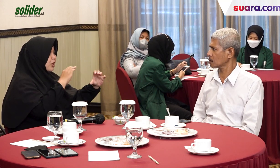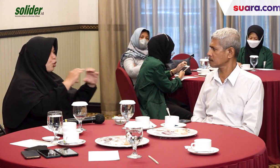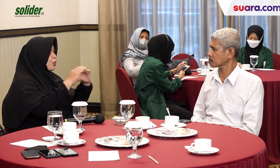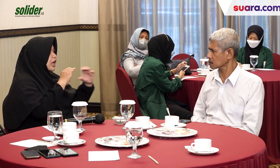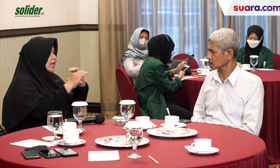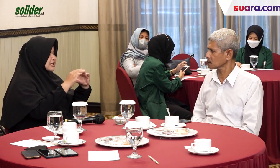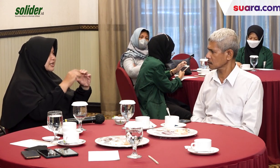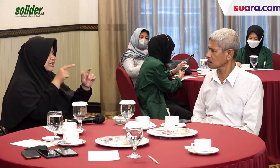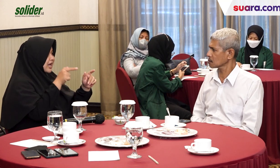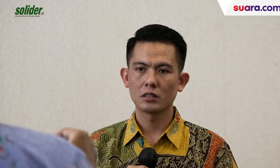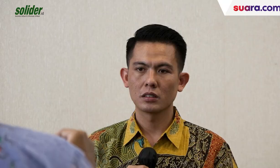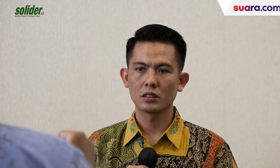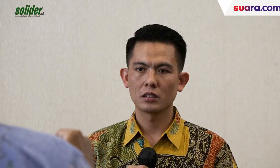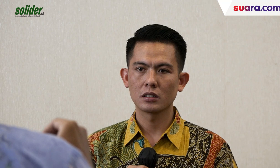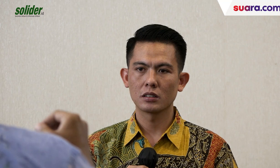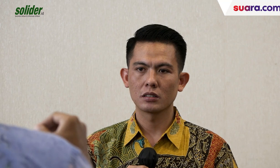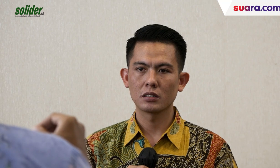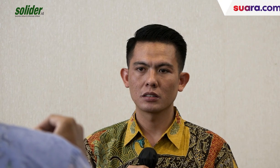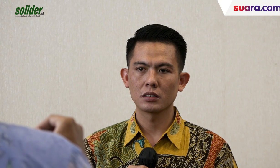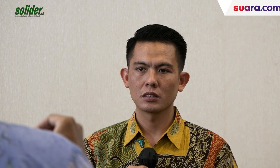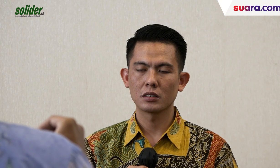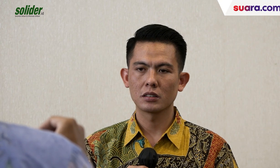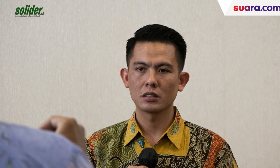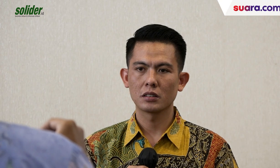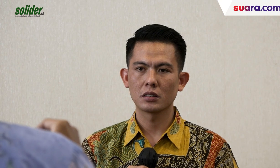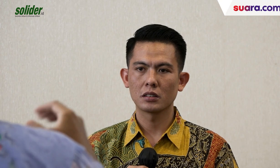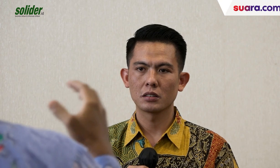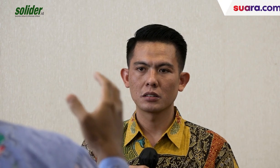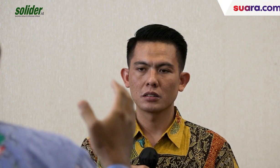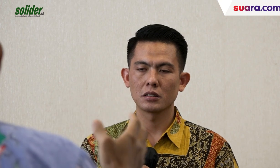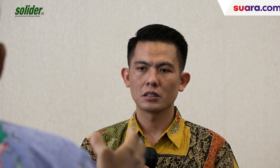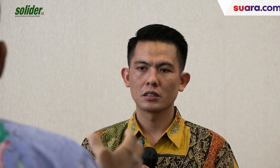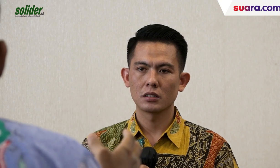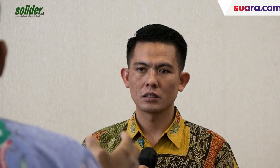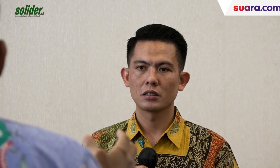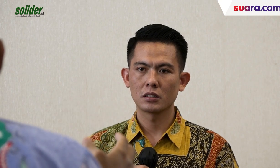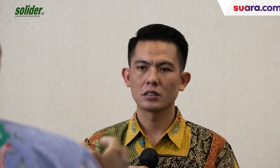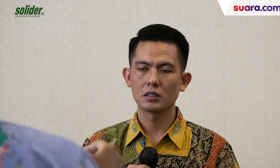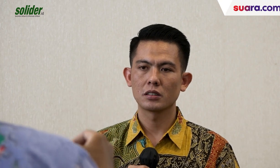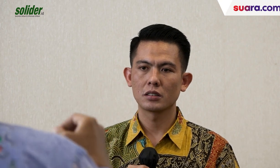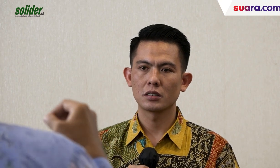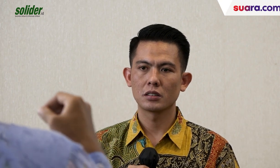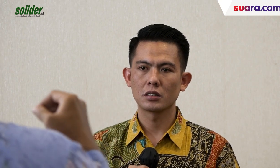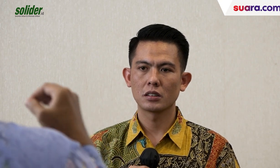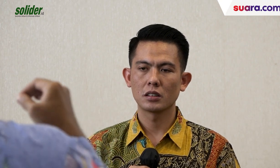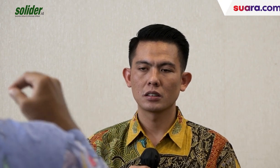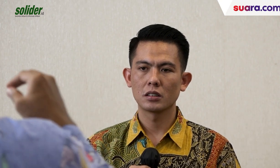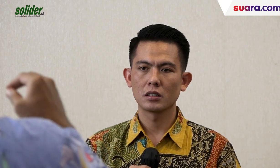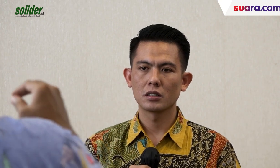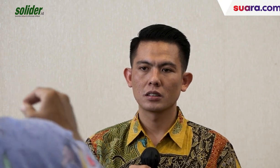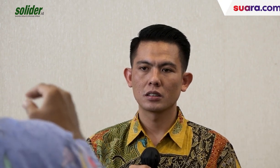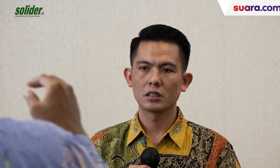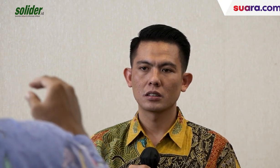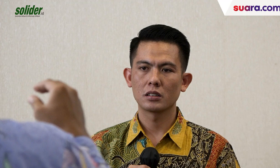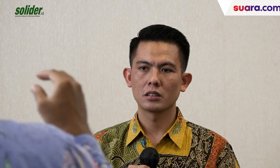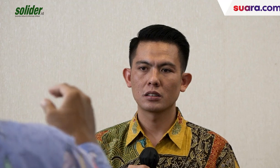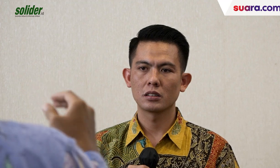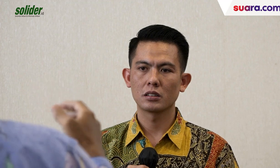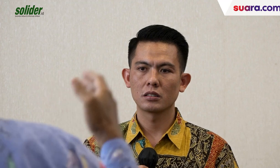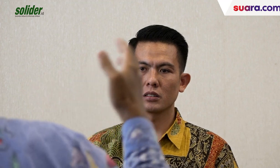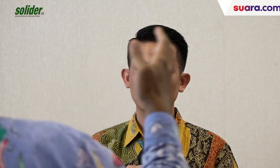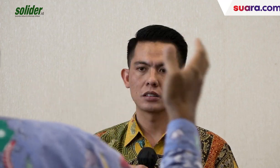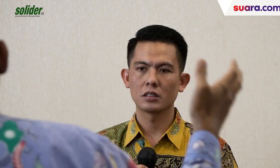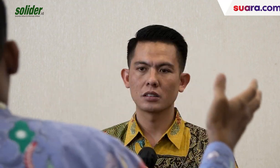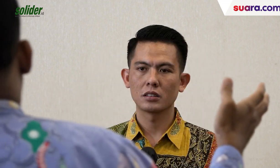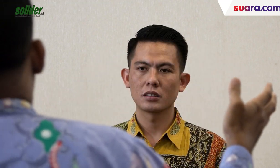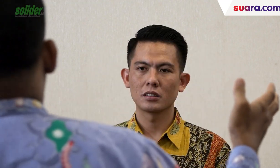ini salah satunya itu dalam proses peradilan gitu ya agar tidak terjadi hambatan